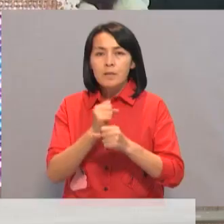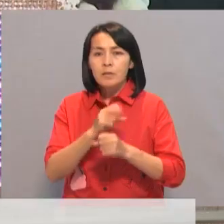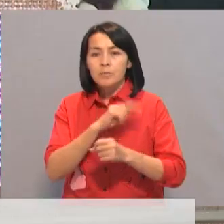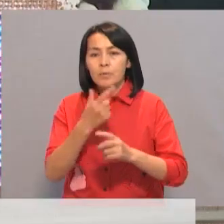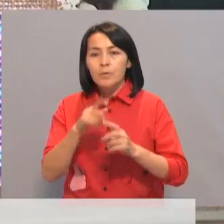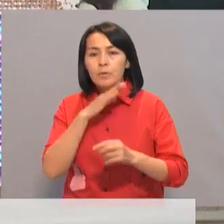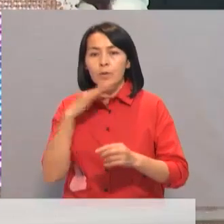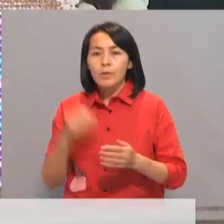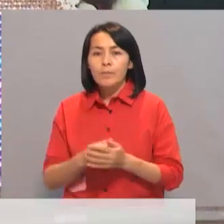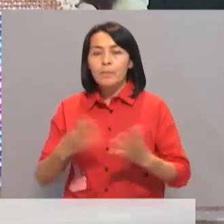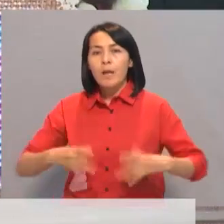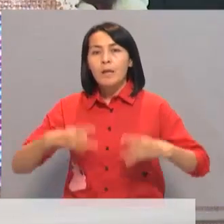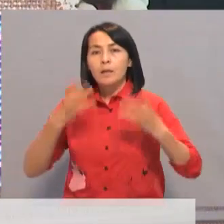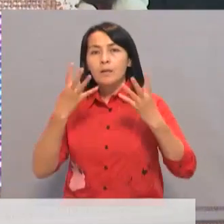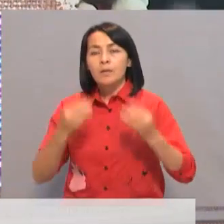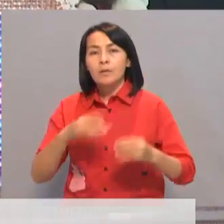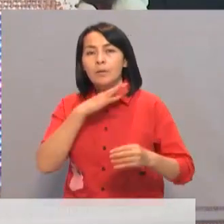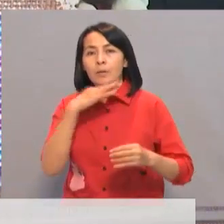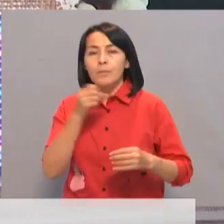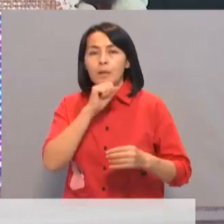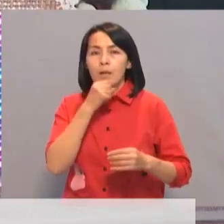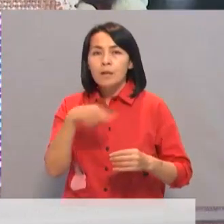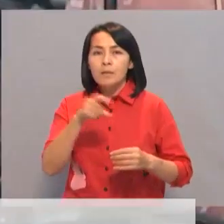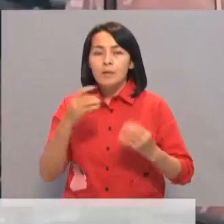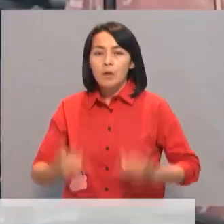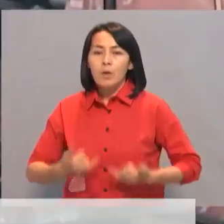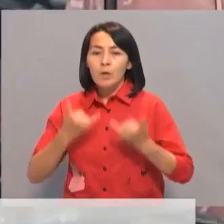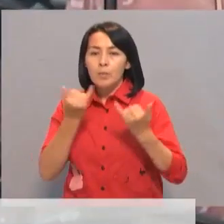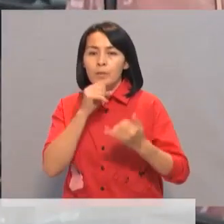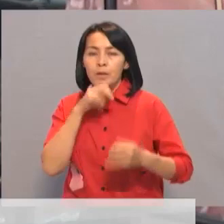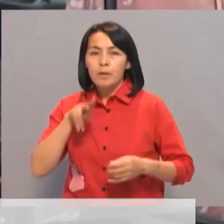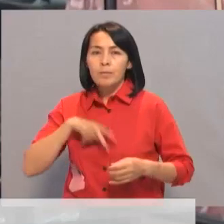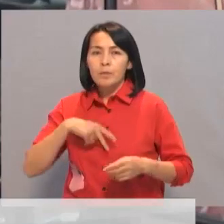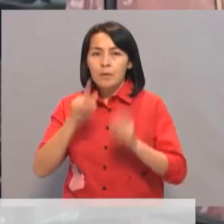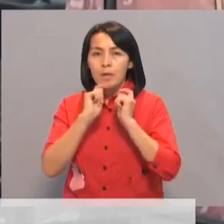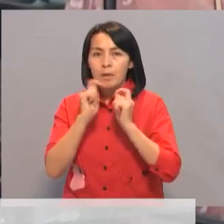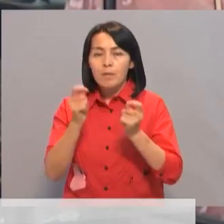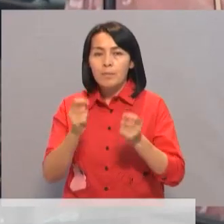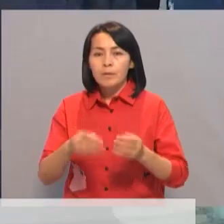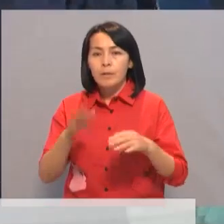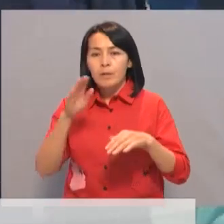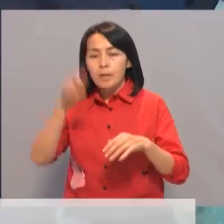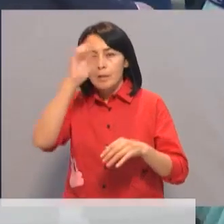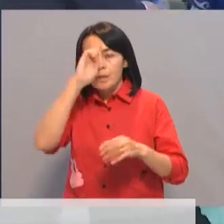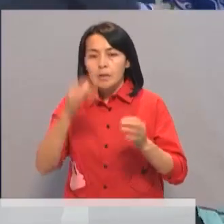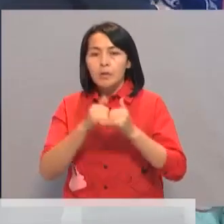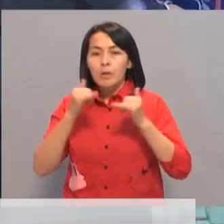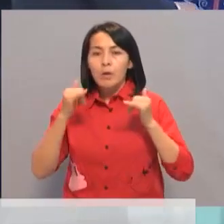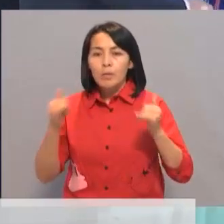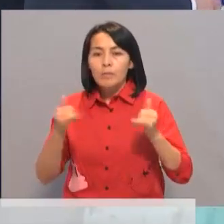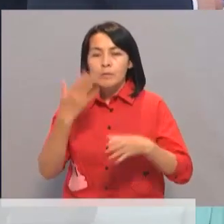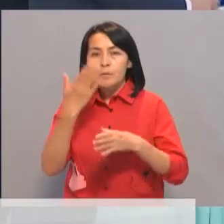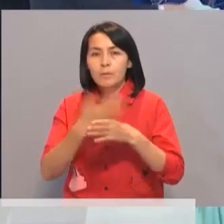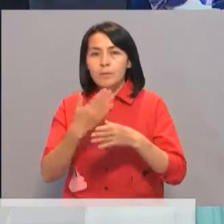жатыр. Салтанатты жиында бірқатар ақсақал құрметті ардагер медалімен марапатталды. Елдің өркендеуіне сүбелі үлес